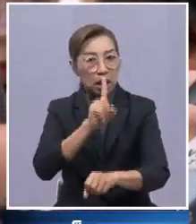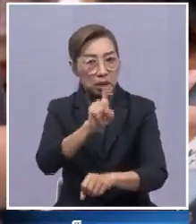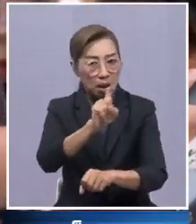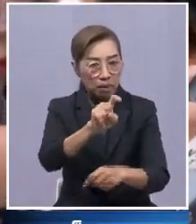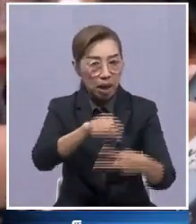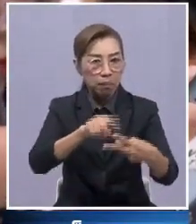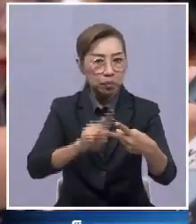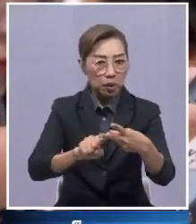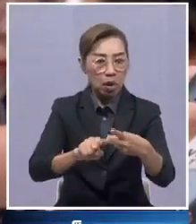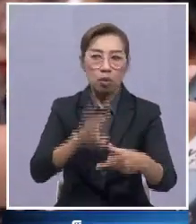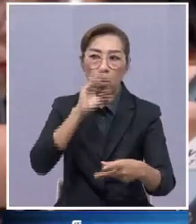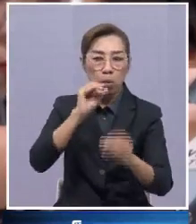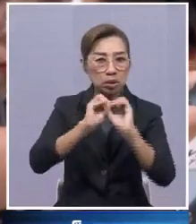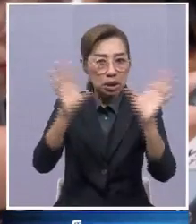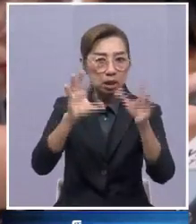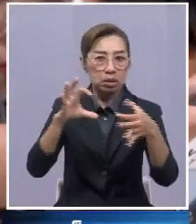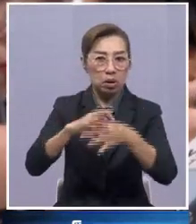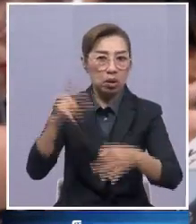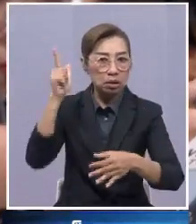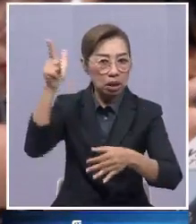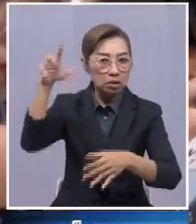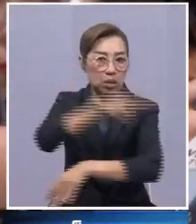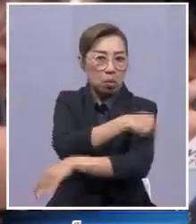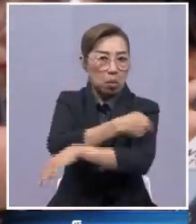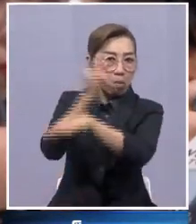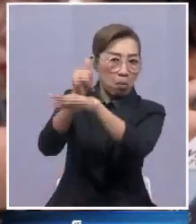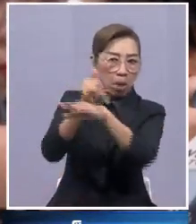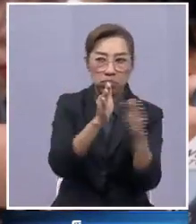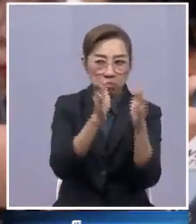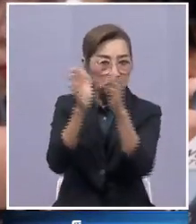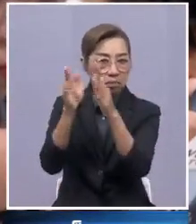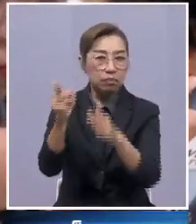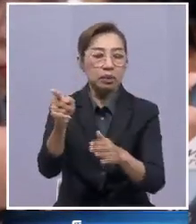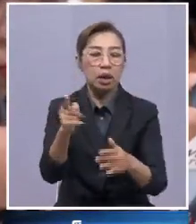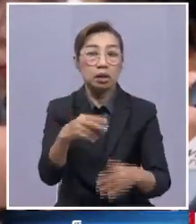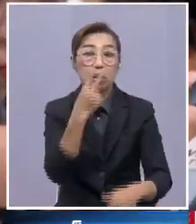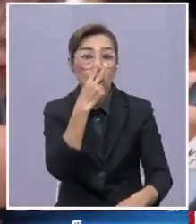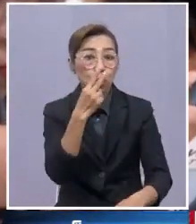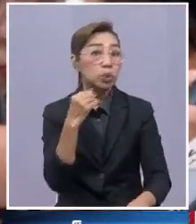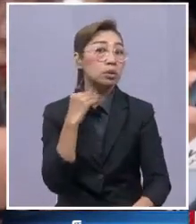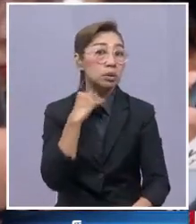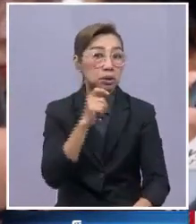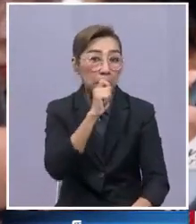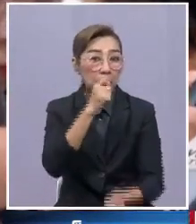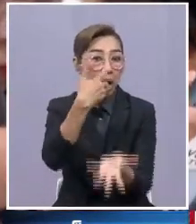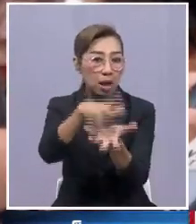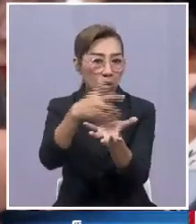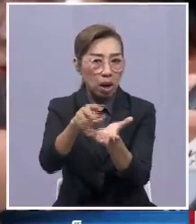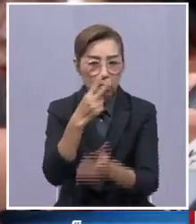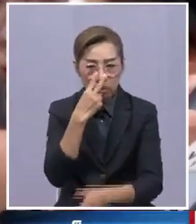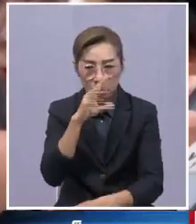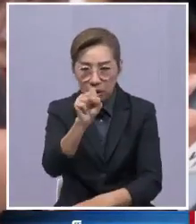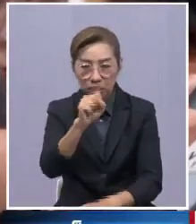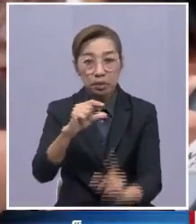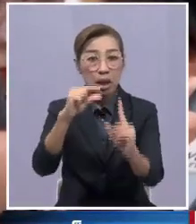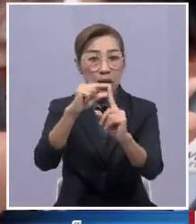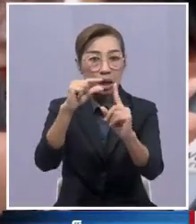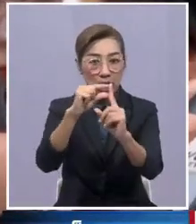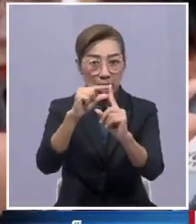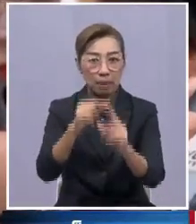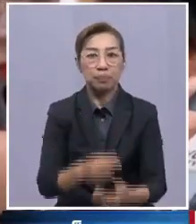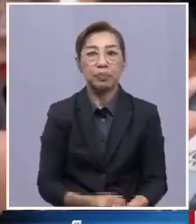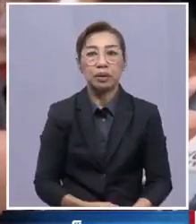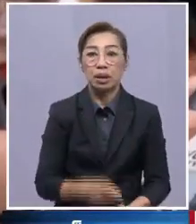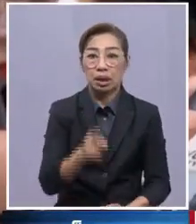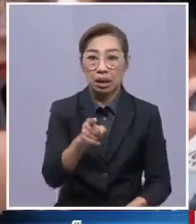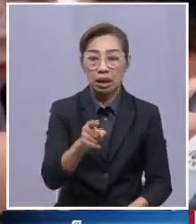การรักษาตัวเที่ยวโรงพยาบาลตำรวจถ้าไปดูคำให้สัมภาษณ์เนี่ยนะครับครับคุณชวัฒน์เนี่ยใช้คำว่ากระบวนการ